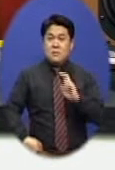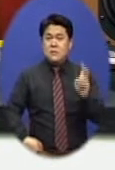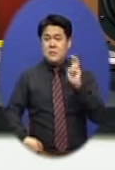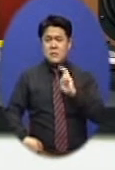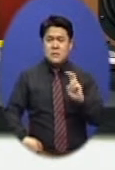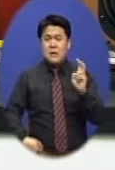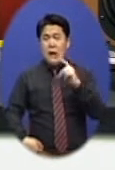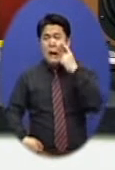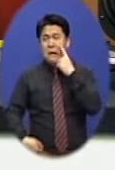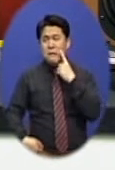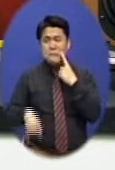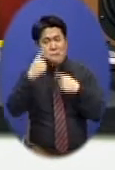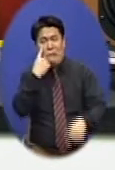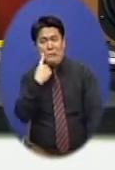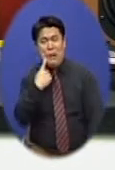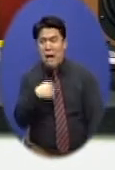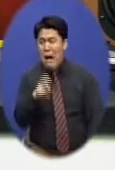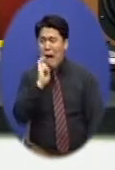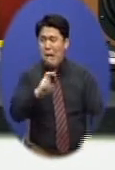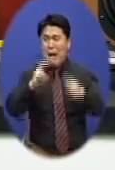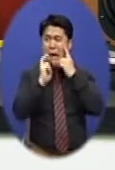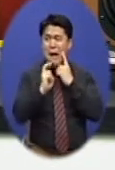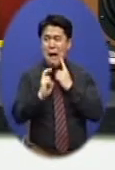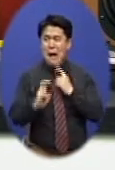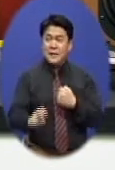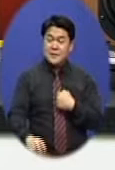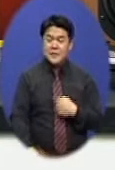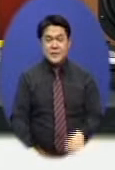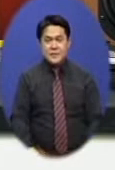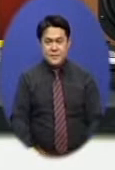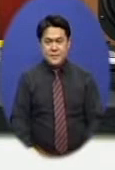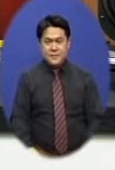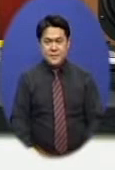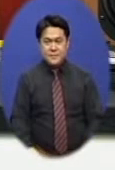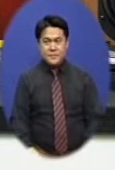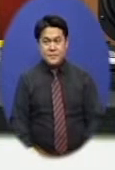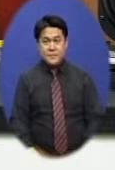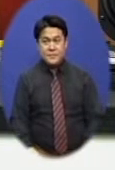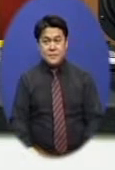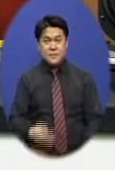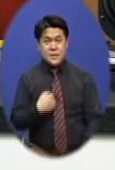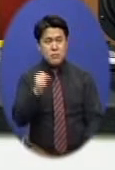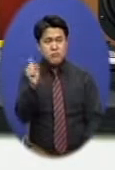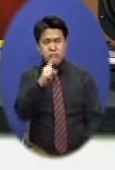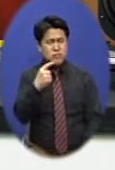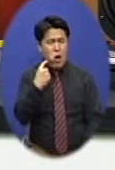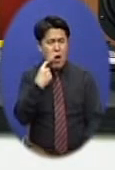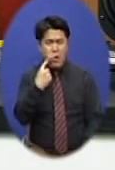자꾸만 막 뭐 눈물이 나는 거예요. 내가 네. 무슨 이 그 거짓말 그 쟁이 마냥.